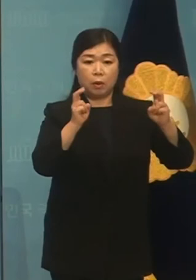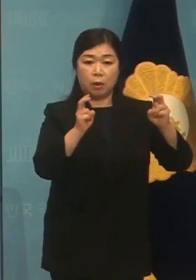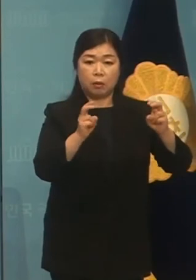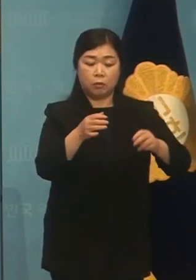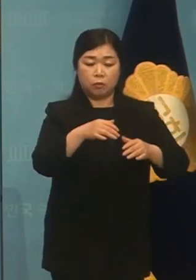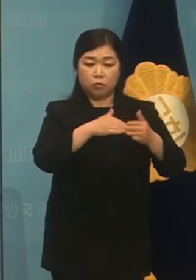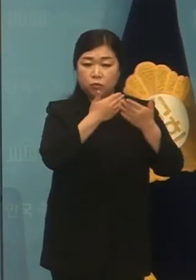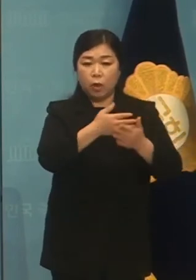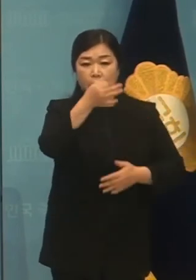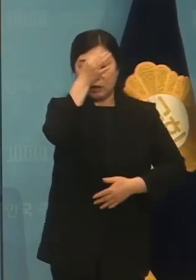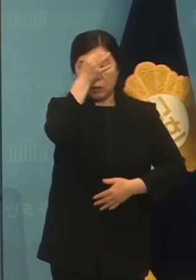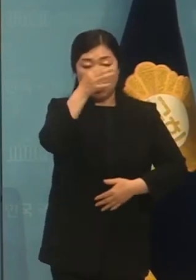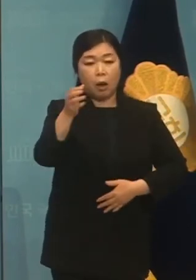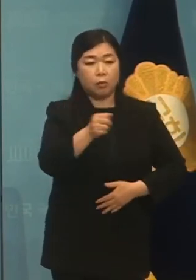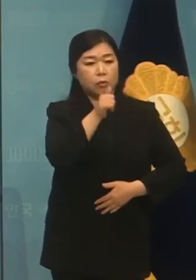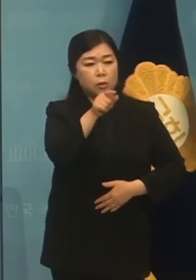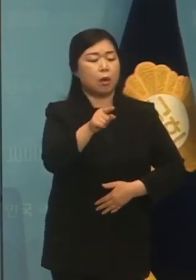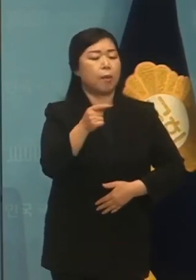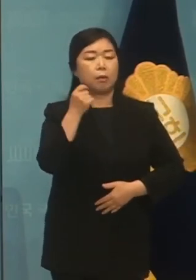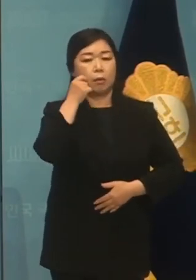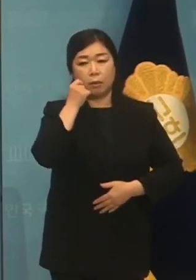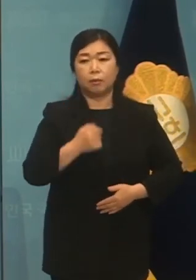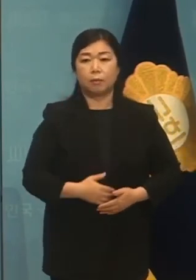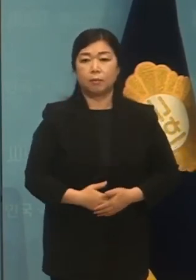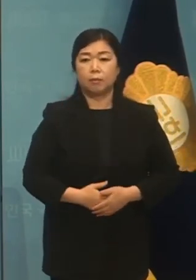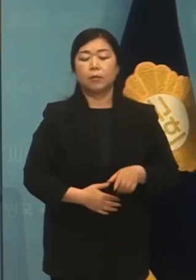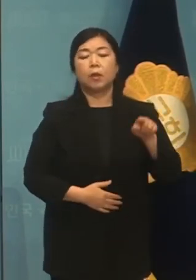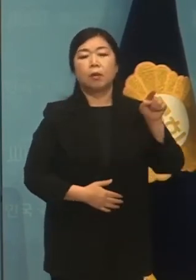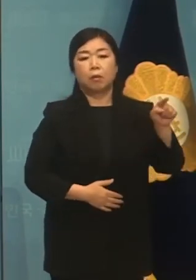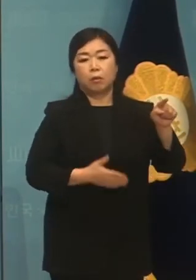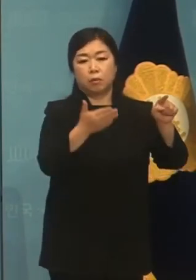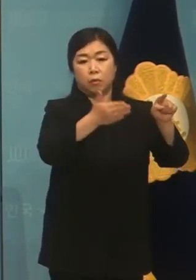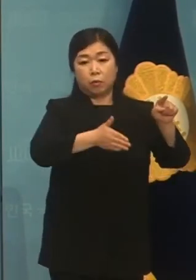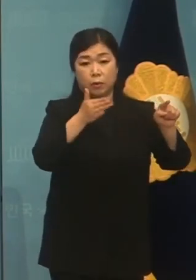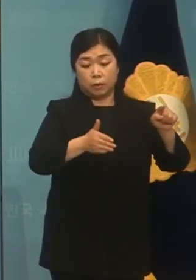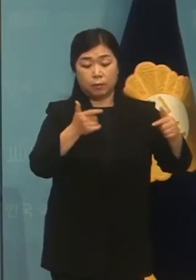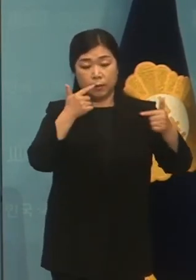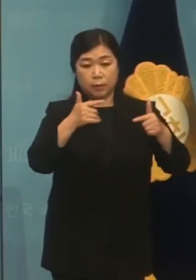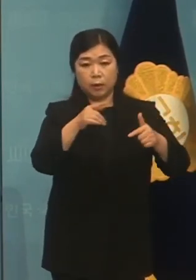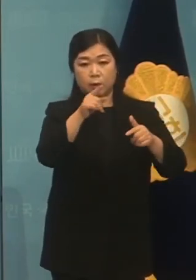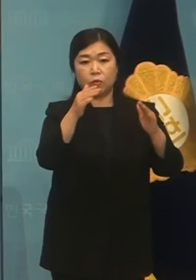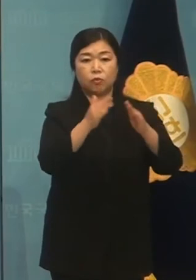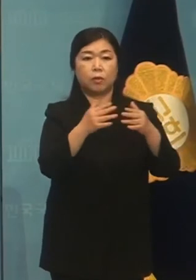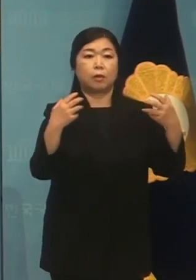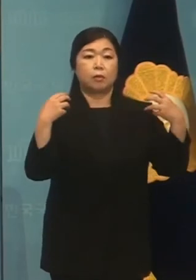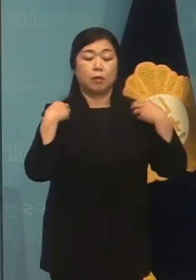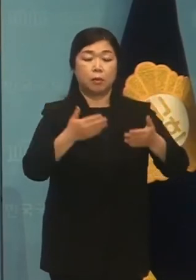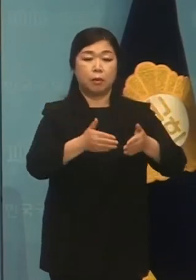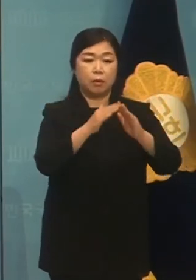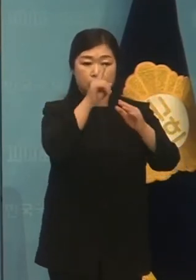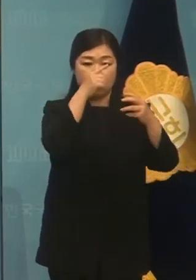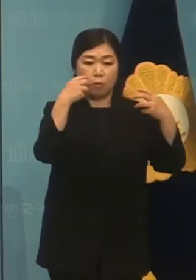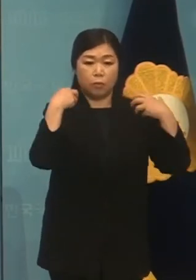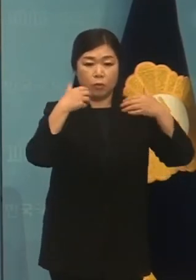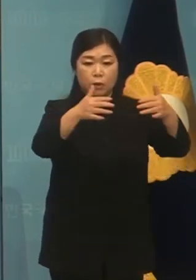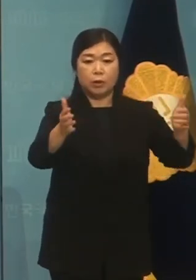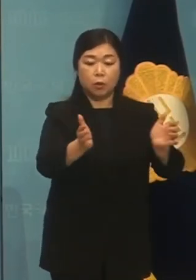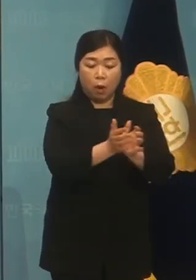중요한 기능을 수행하고 있다는 것이 말이 안 됩니다. 이거는 공식적으로 주택청을 만들어서 정부의